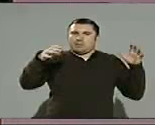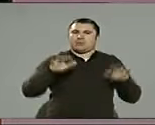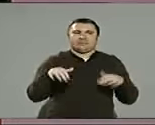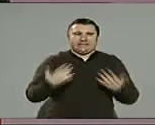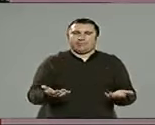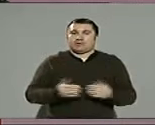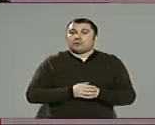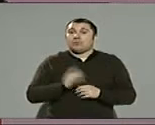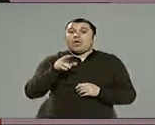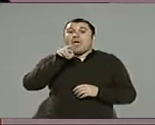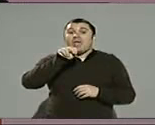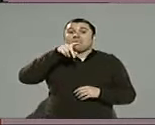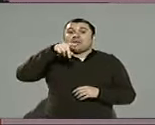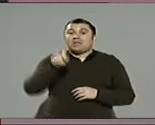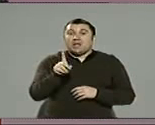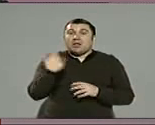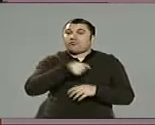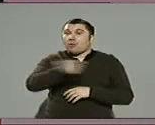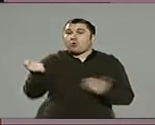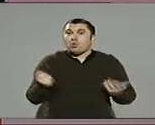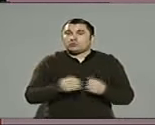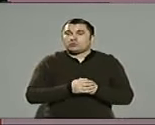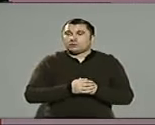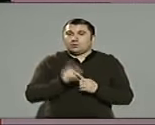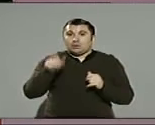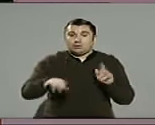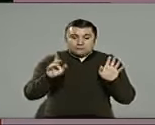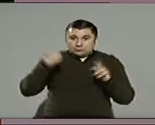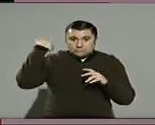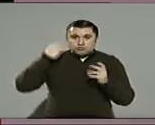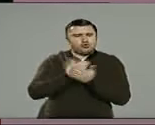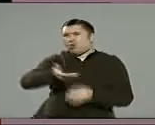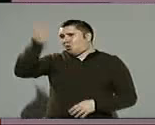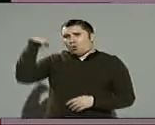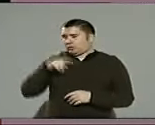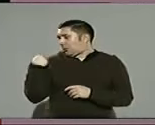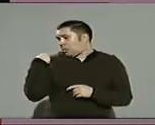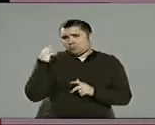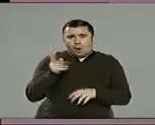NPD gehört verboten, nicht erst seit den aufgedeckten Morden, sondern schon viel länger. Sie ist...